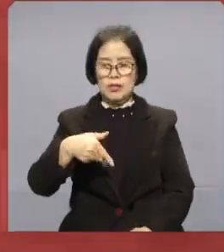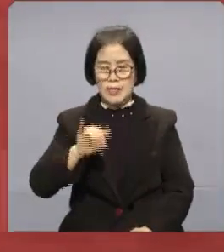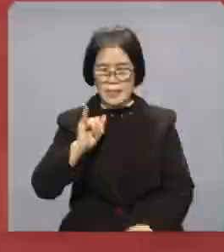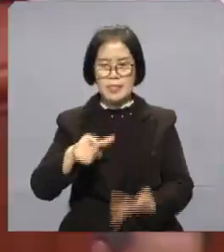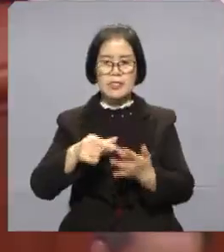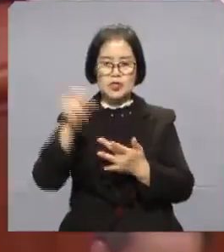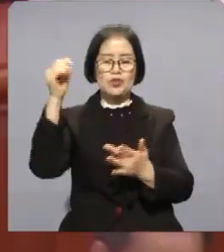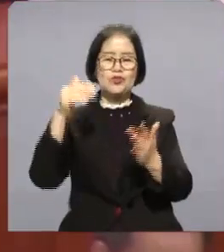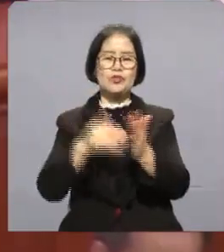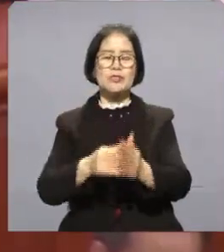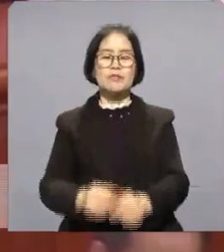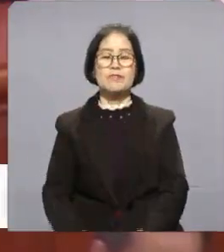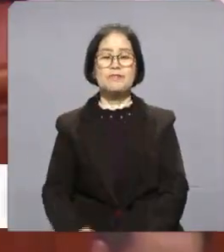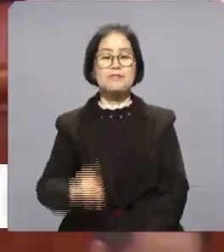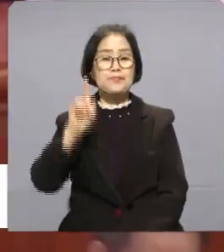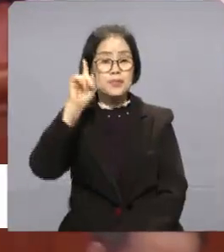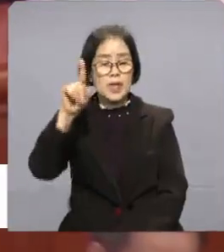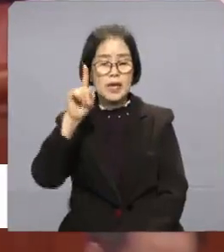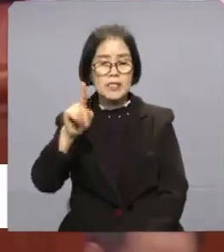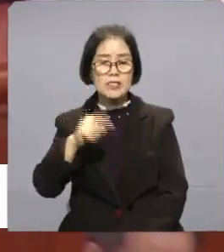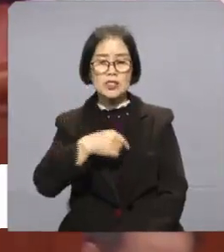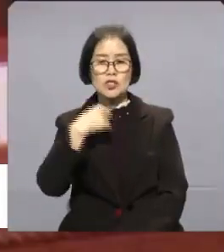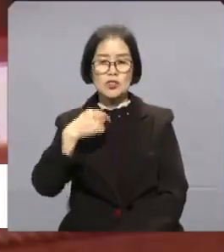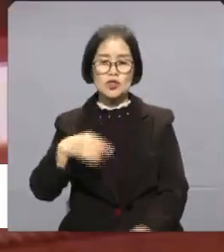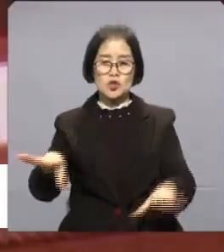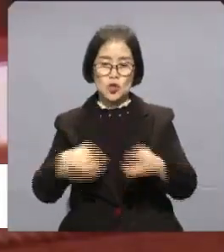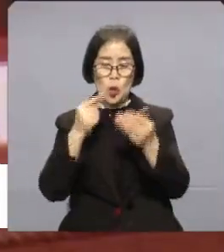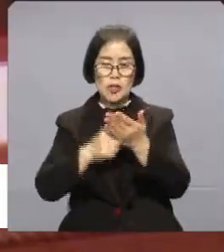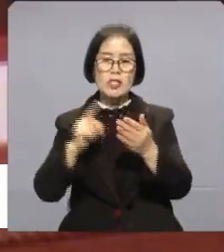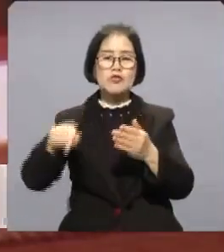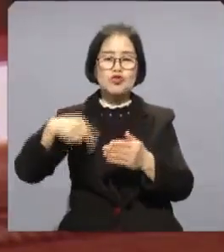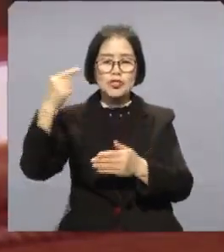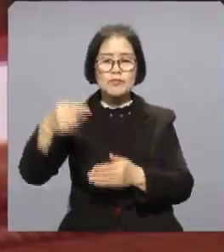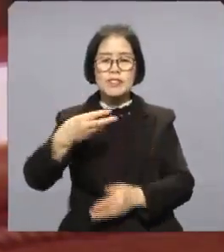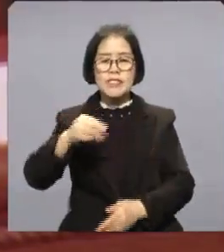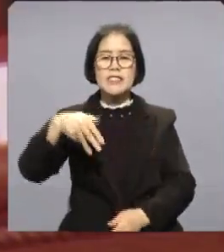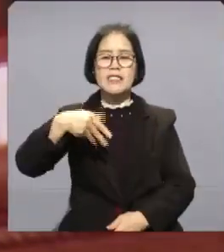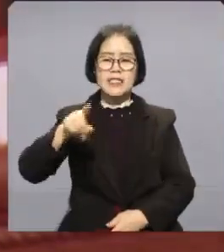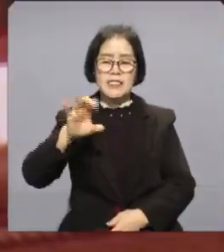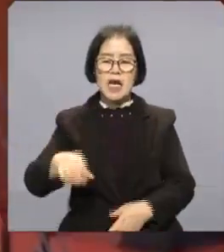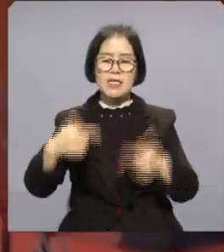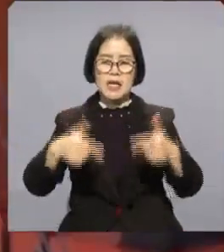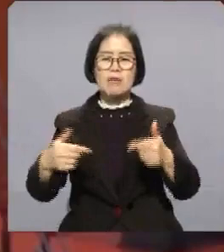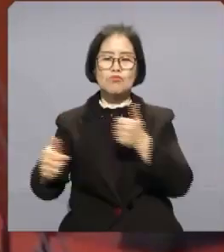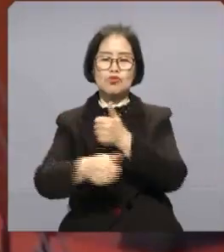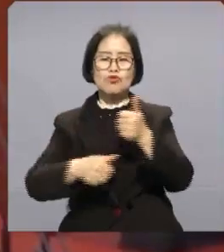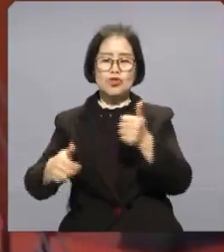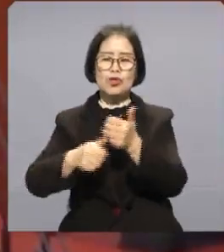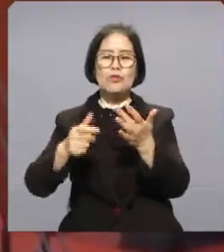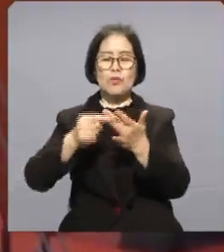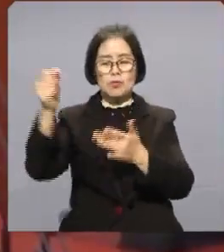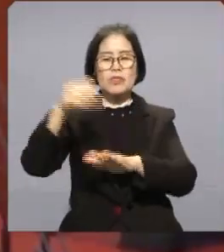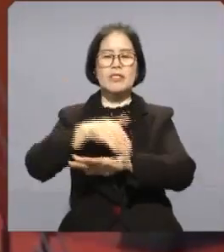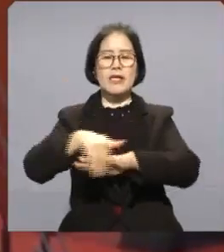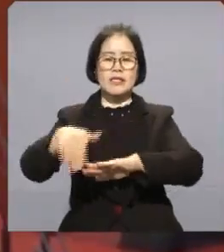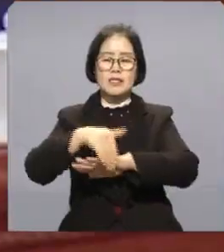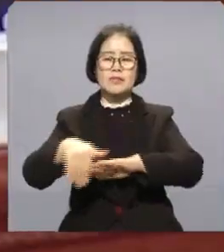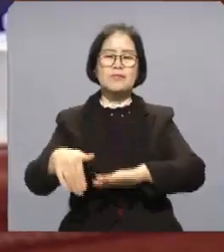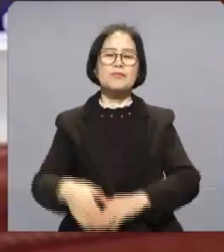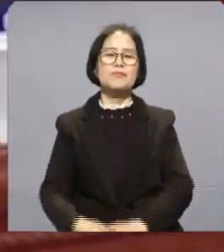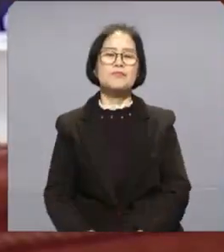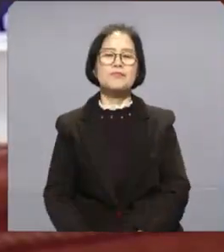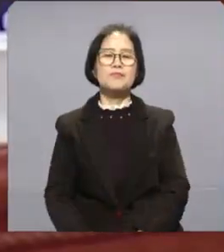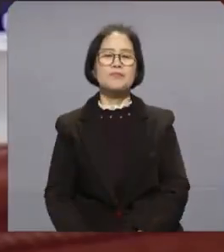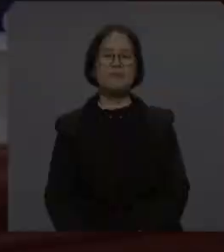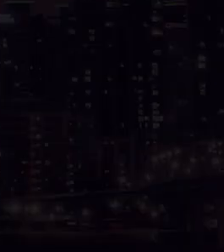내일은 리커창 총리 후임으로 리창 상무위원을 뽑을 예정입니다 OBS 뉴스